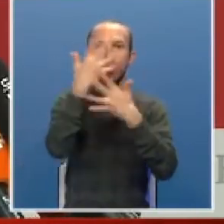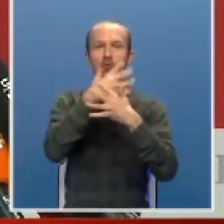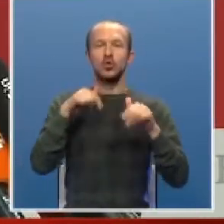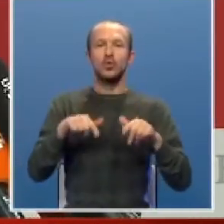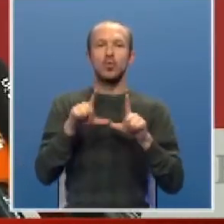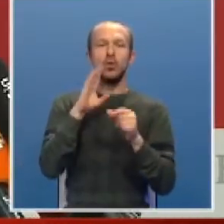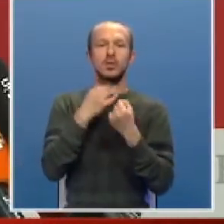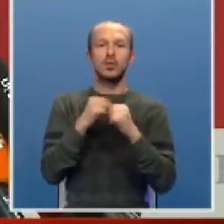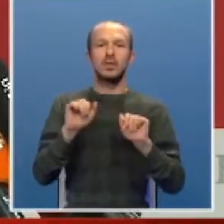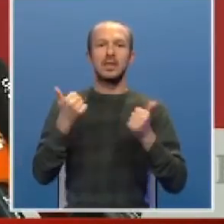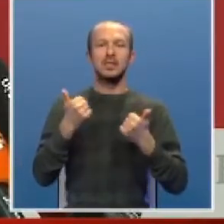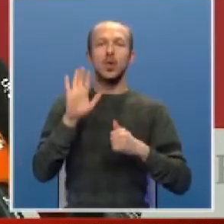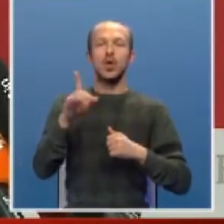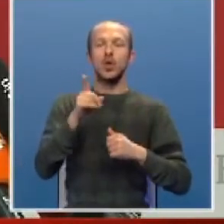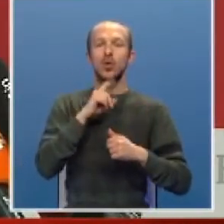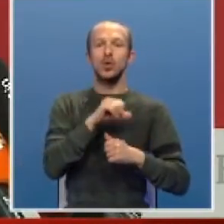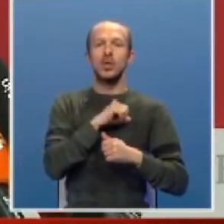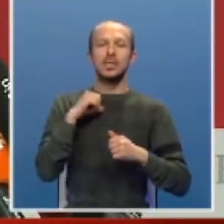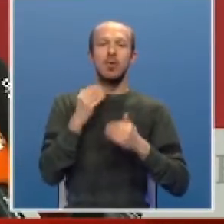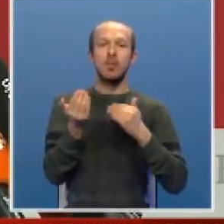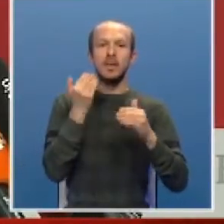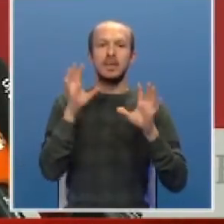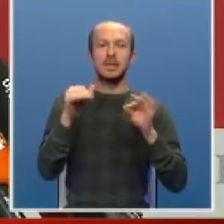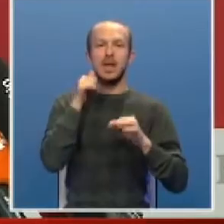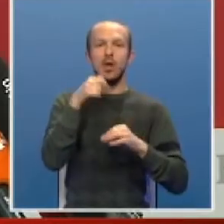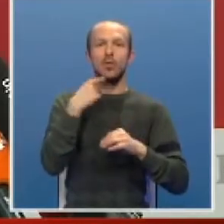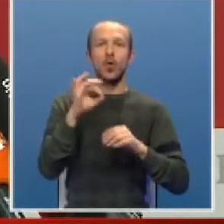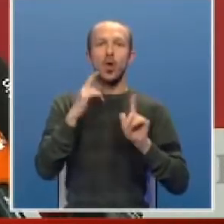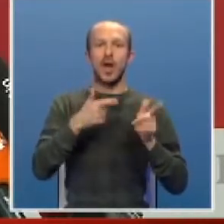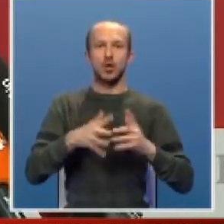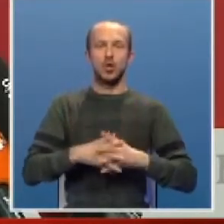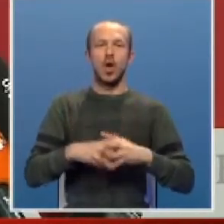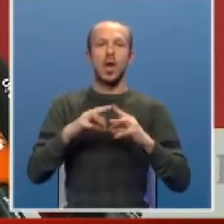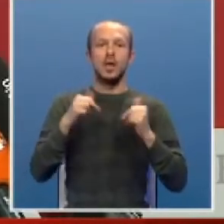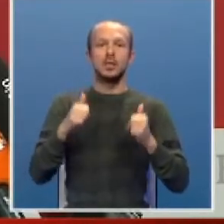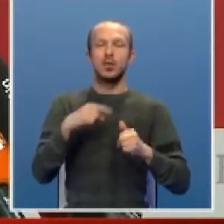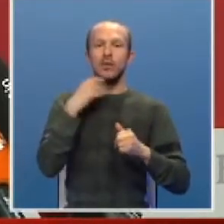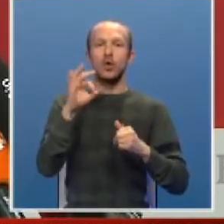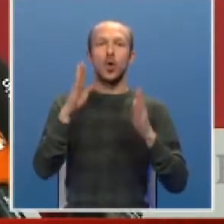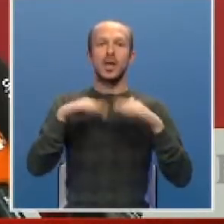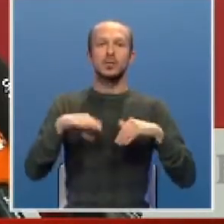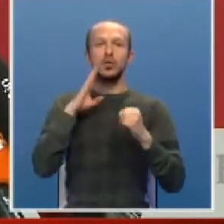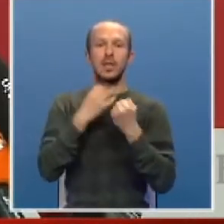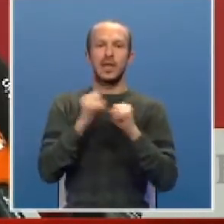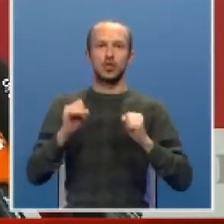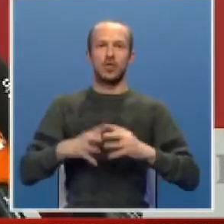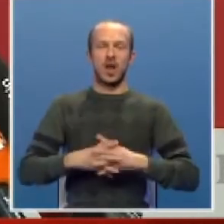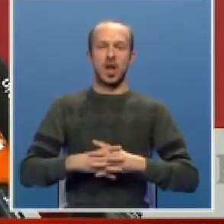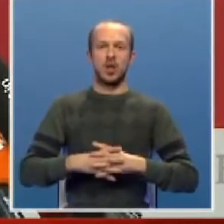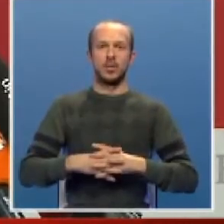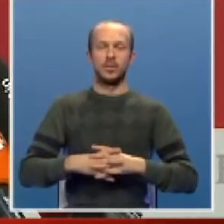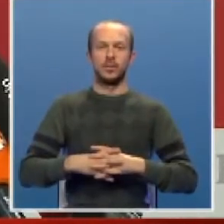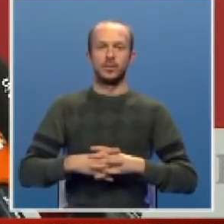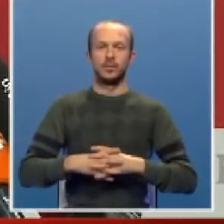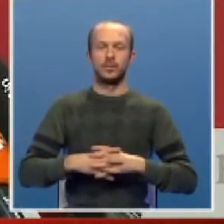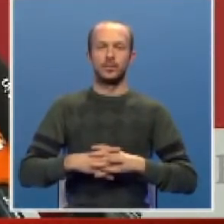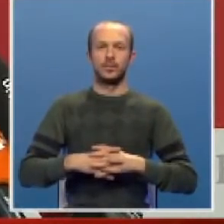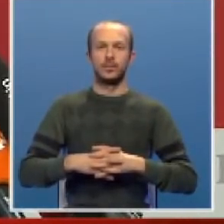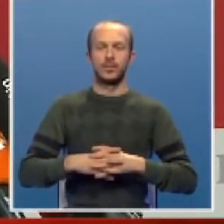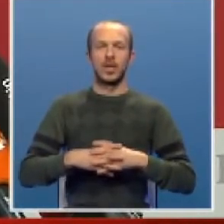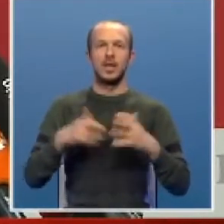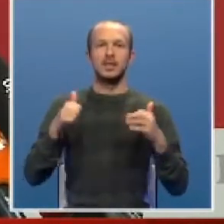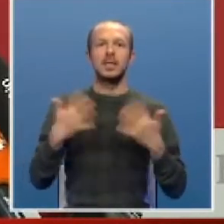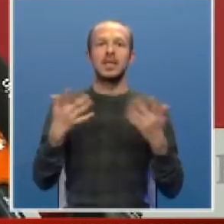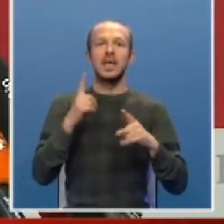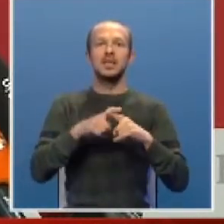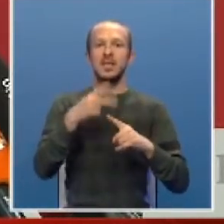Bosni i Hercegovini jesu upravo oni koji su sam prije 10 dana govorili o ratu, a sad govore o raspadu Bosni i Hercegovini. Sad, gdje je tu